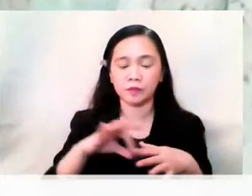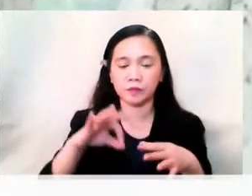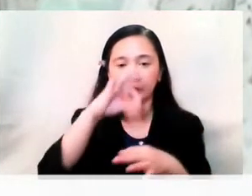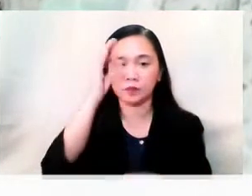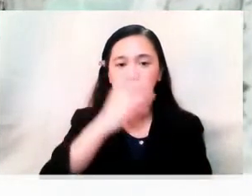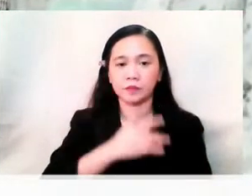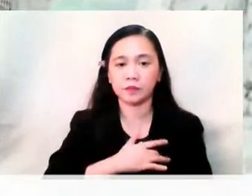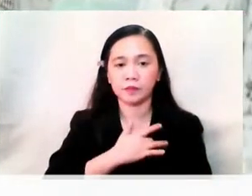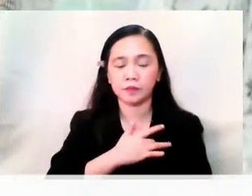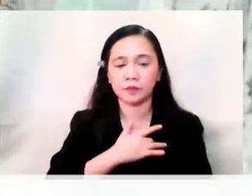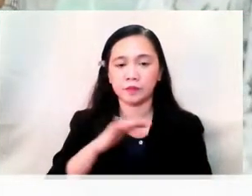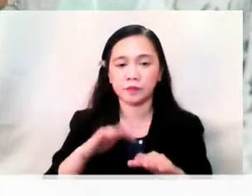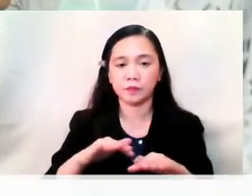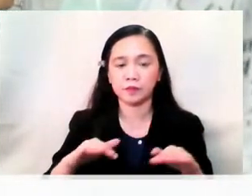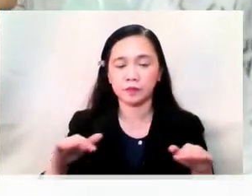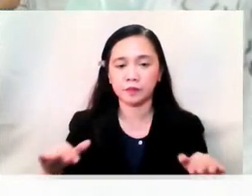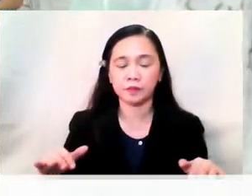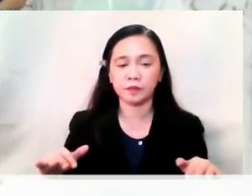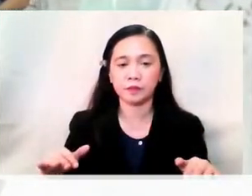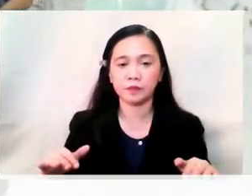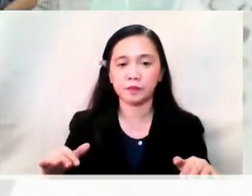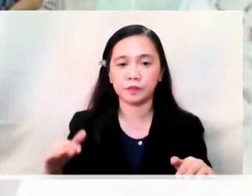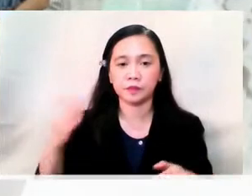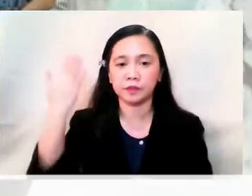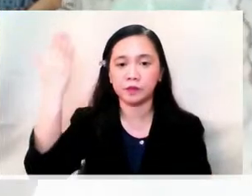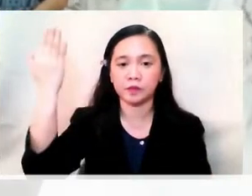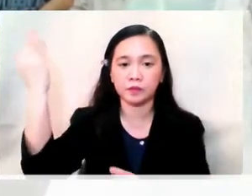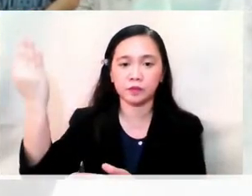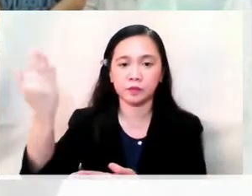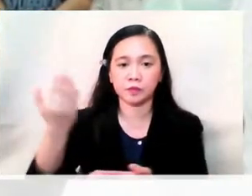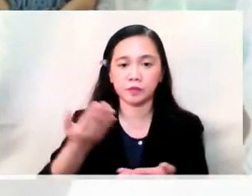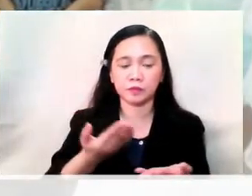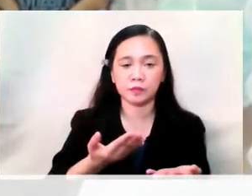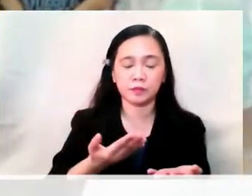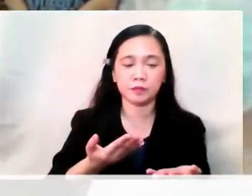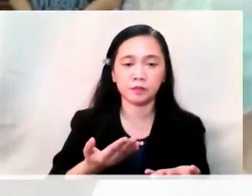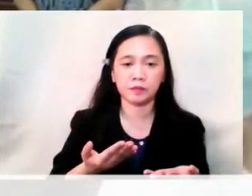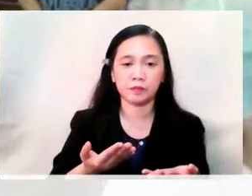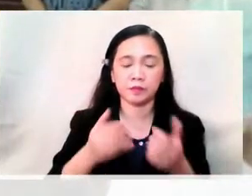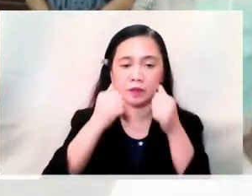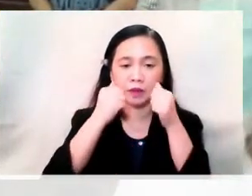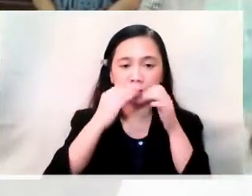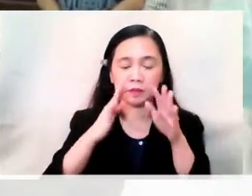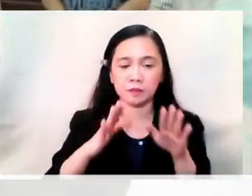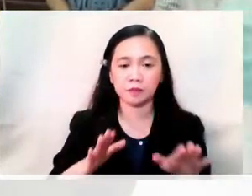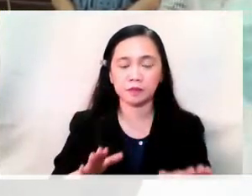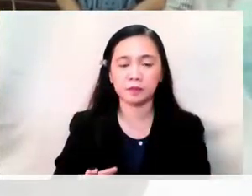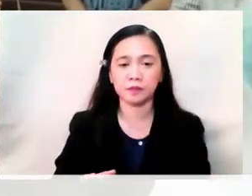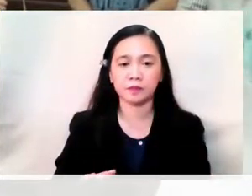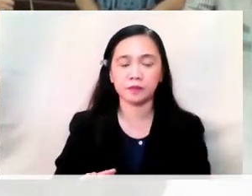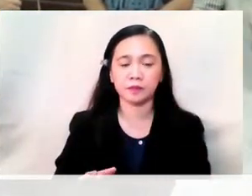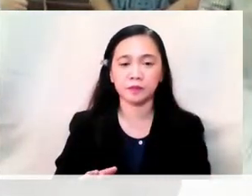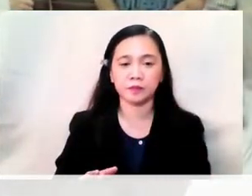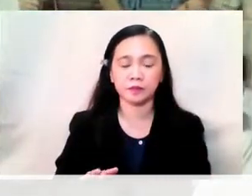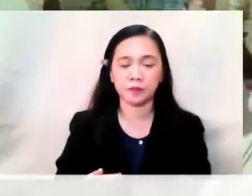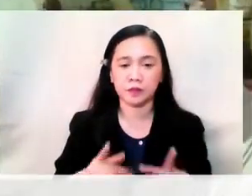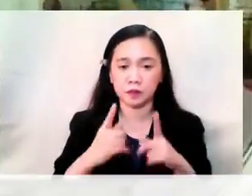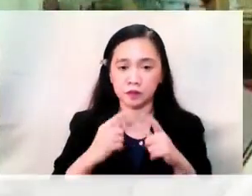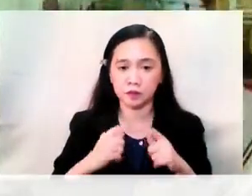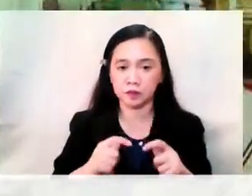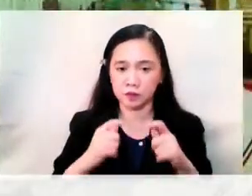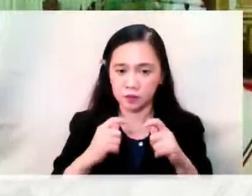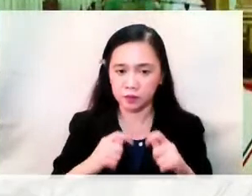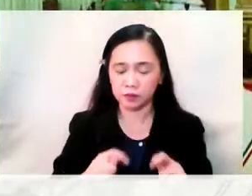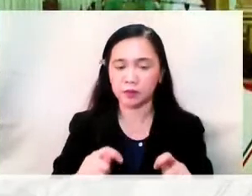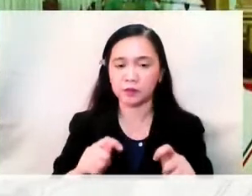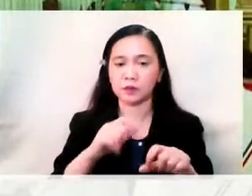anak na handog mo sa kanila. Pagpalain mo po ang kanilang pagpupunyagi sa kanilang